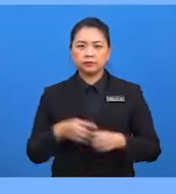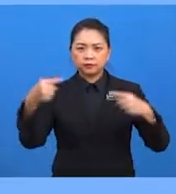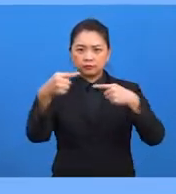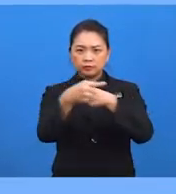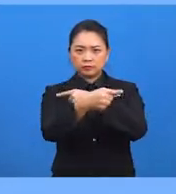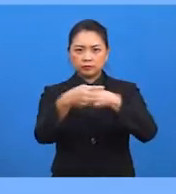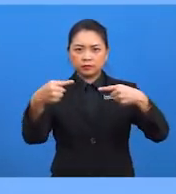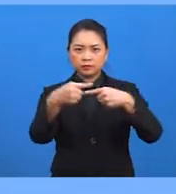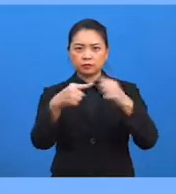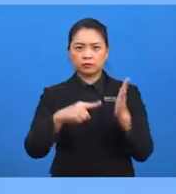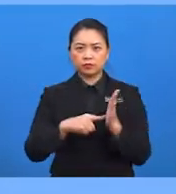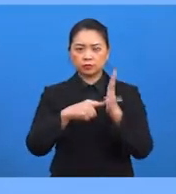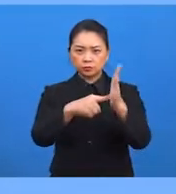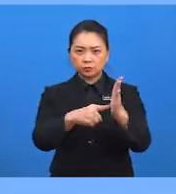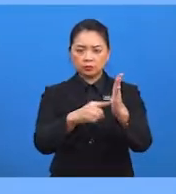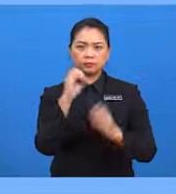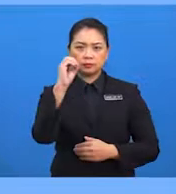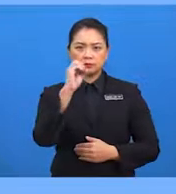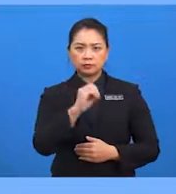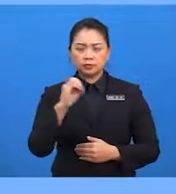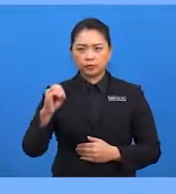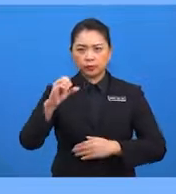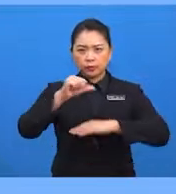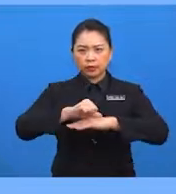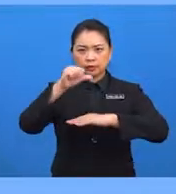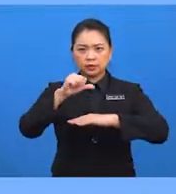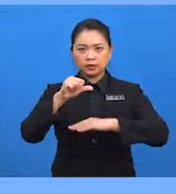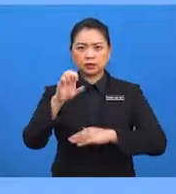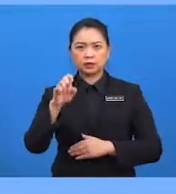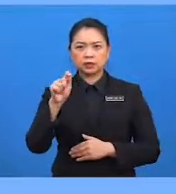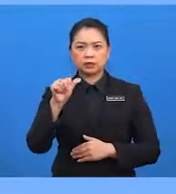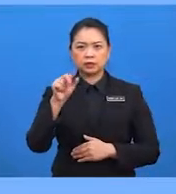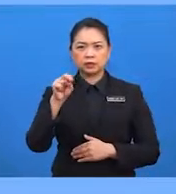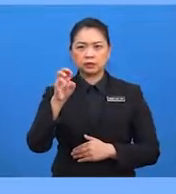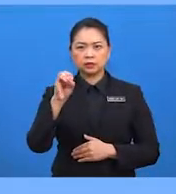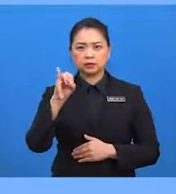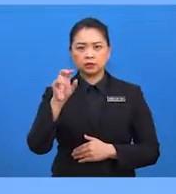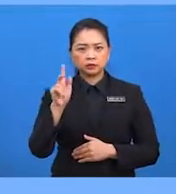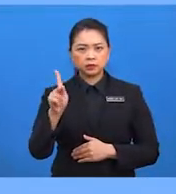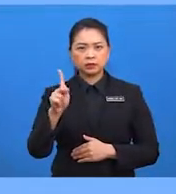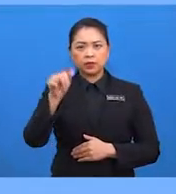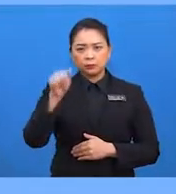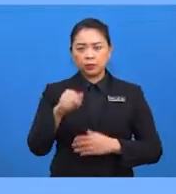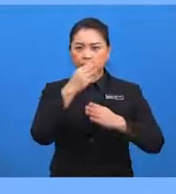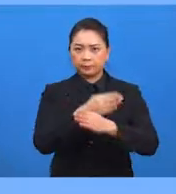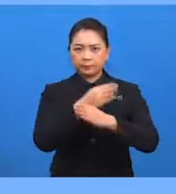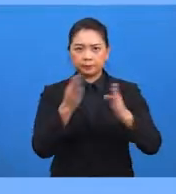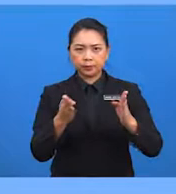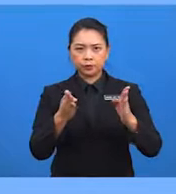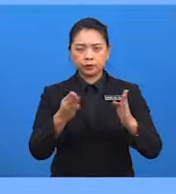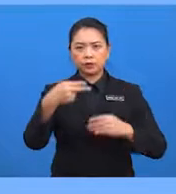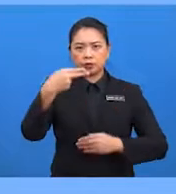panah berbalik menunjukkan bahawa molekul asid etanoik boleh membentuk